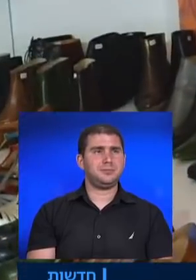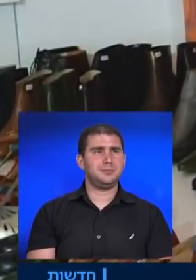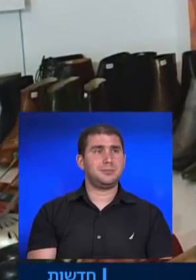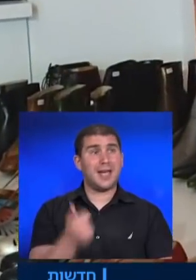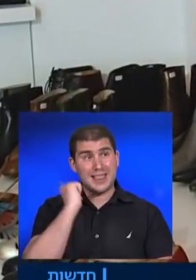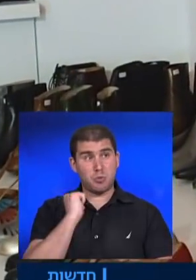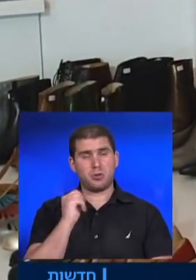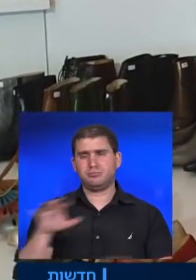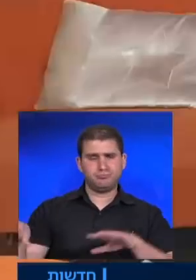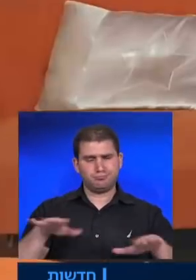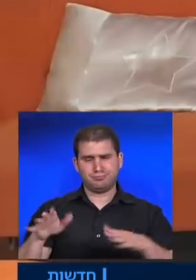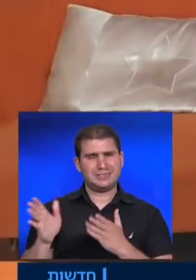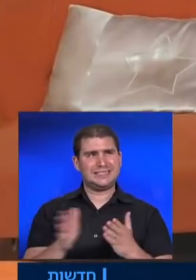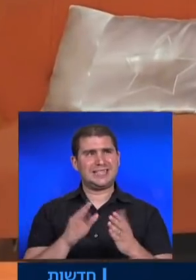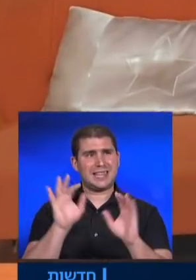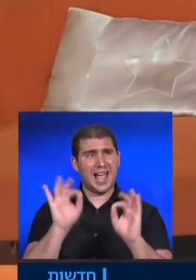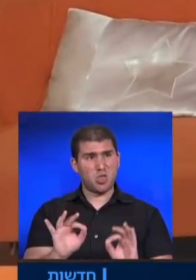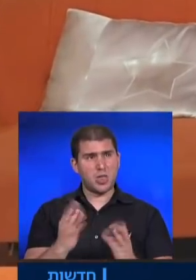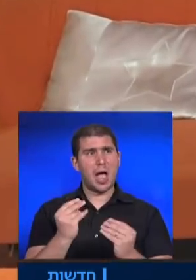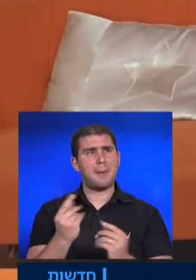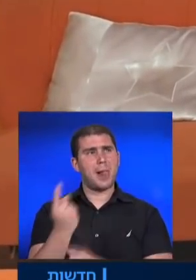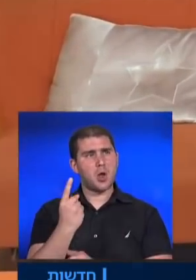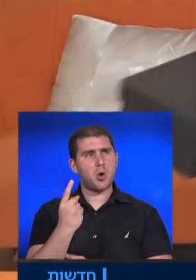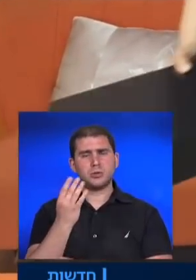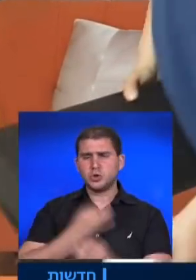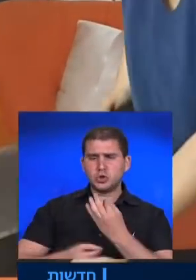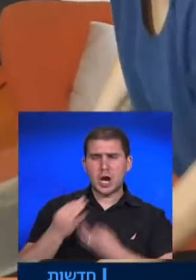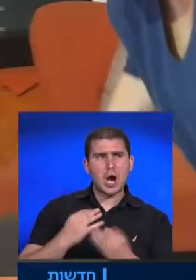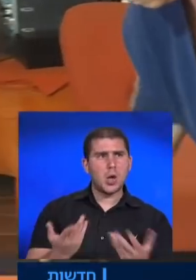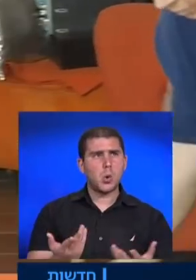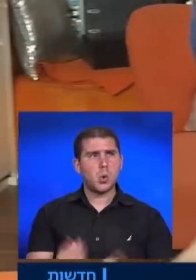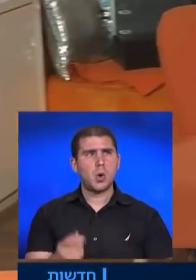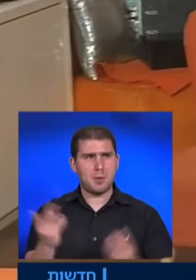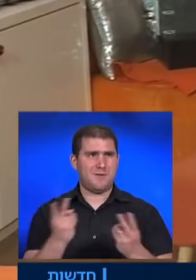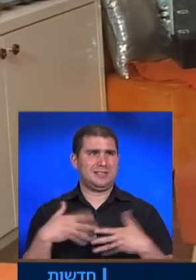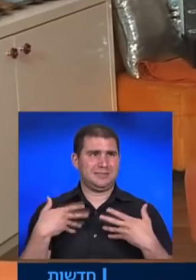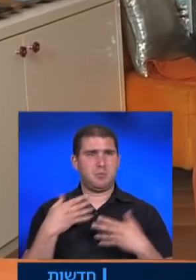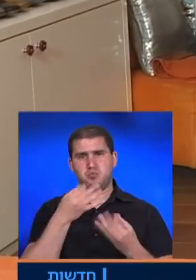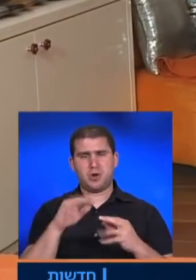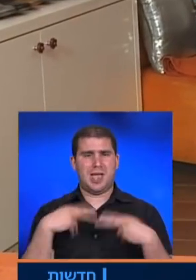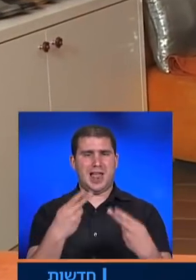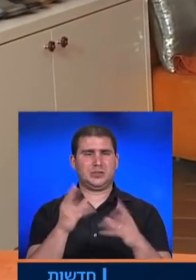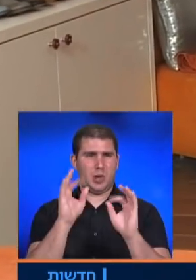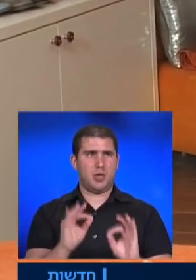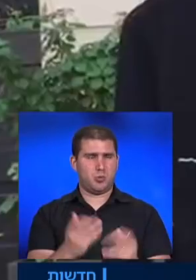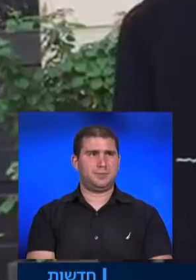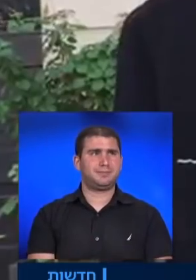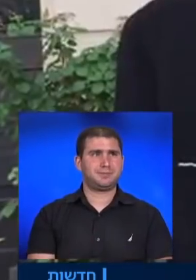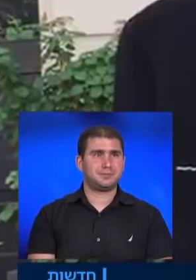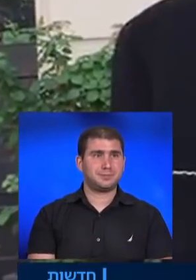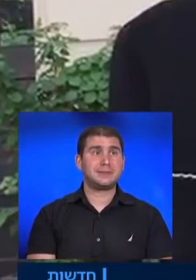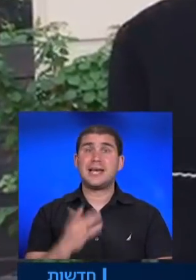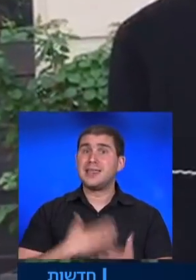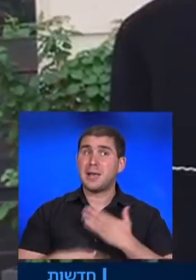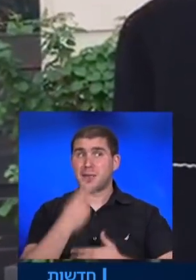Einräumen waren viele unserer Kundinnen schon und haben gefragt und die freuen sich natürlich, dass sie endlich wieder zu uns kommen dürfen. Es ist nett, die Chanoiyot